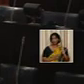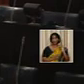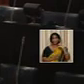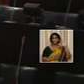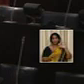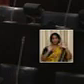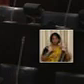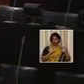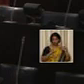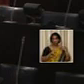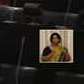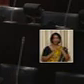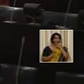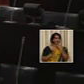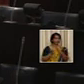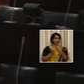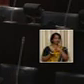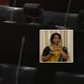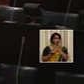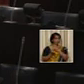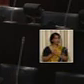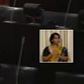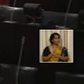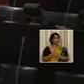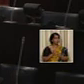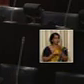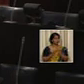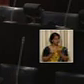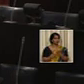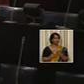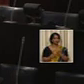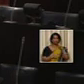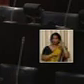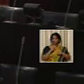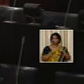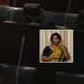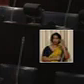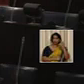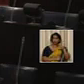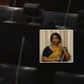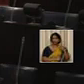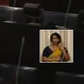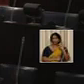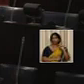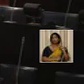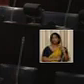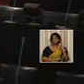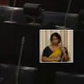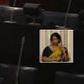වන දින වෙන විට මෙම විශ්‍රාම වැටුප් ක්‍රමය සඳහා සමාජිකත්වයේ ලබා ගැනීමට ශ්‍රමිකයන් 3831